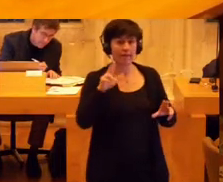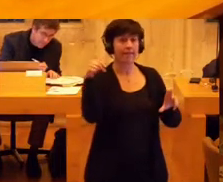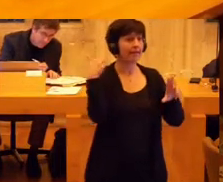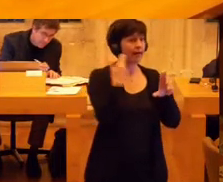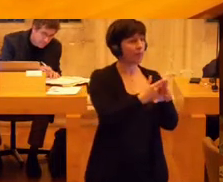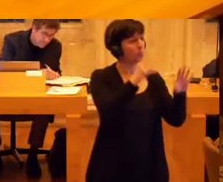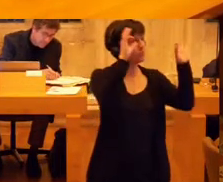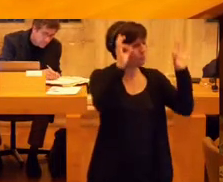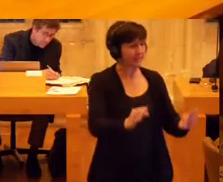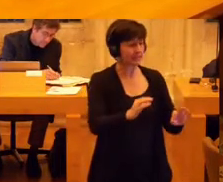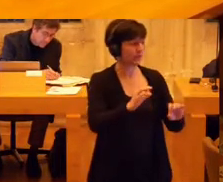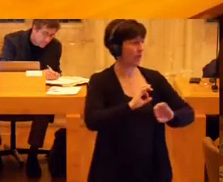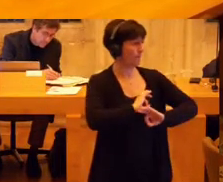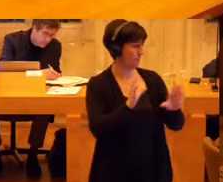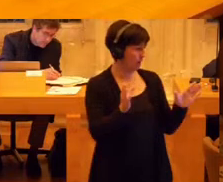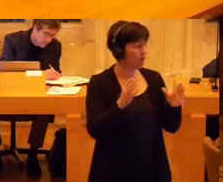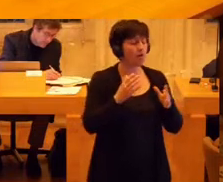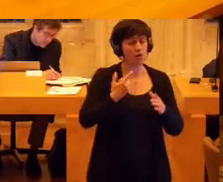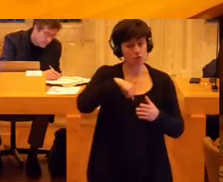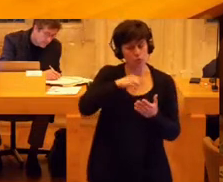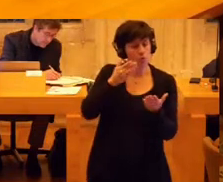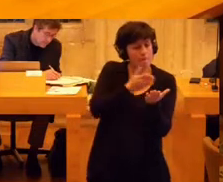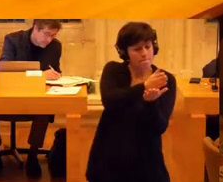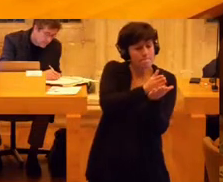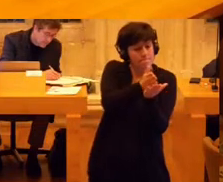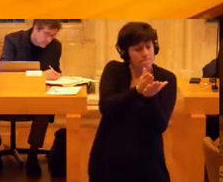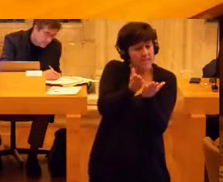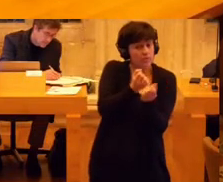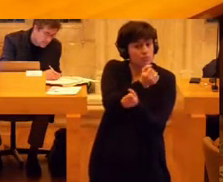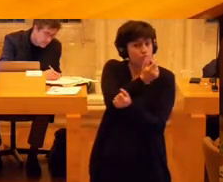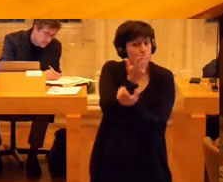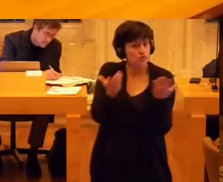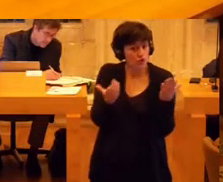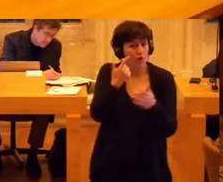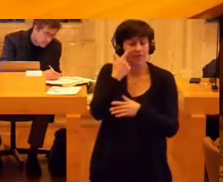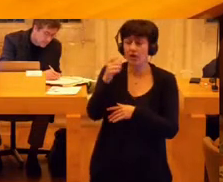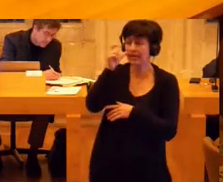mais il y a certaines pistes qui sont évoquées, je vais laisser Nicolas évidemment compléter.